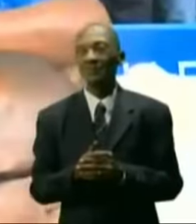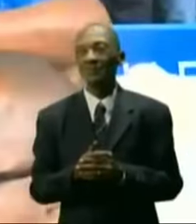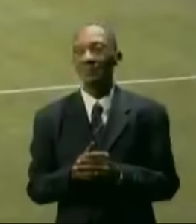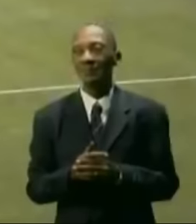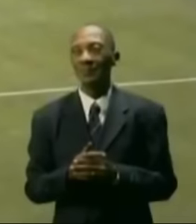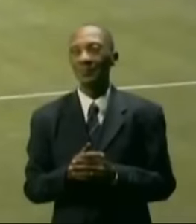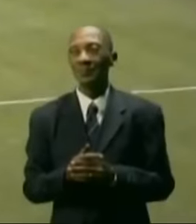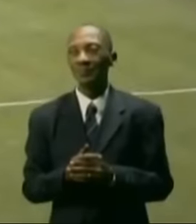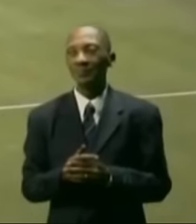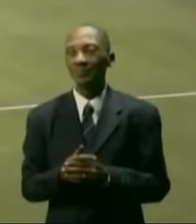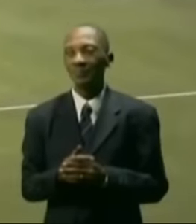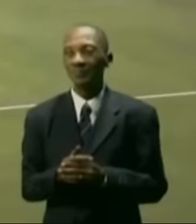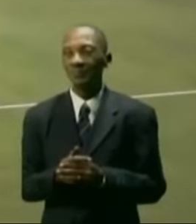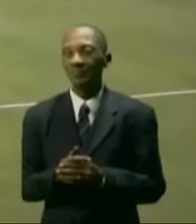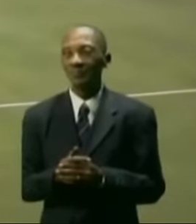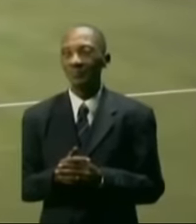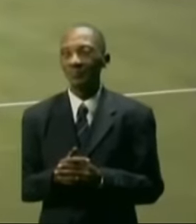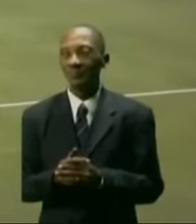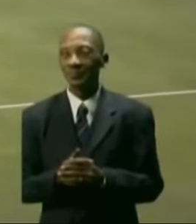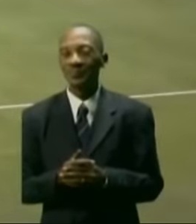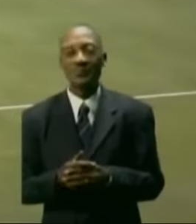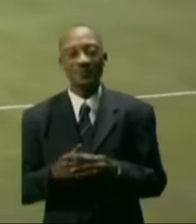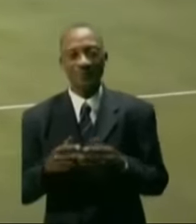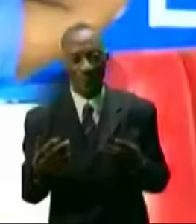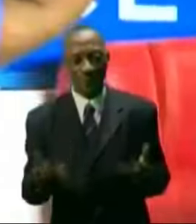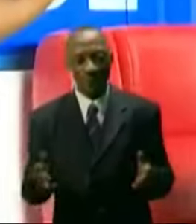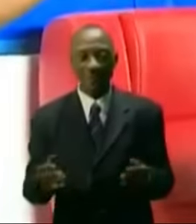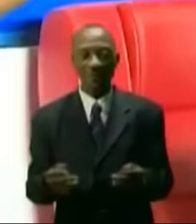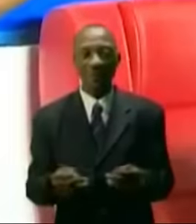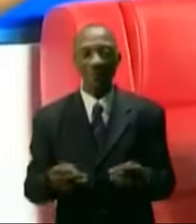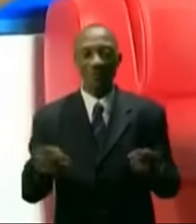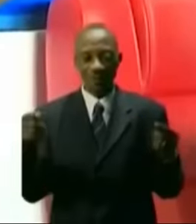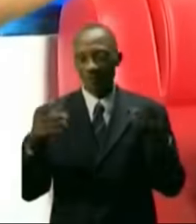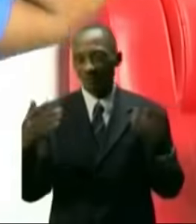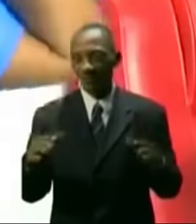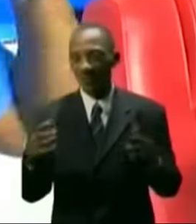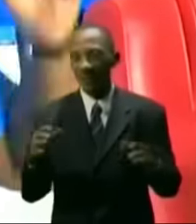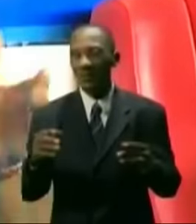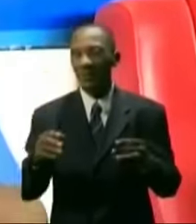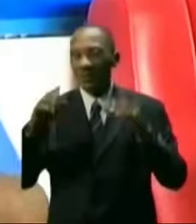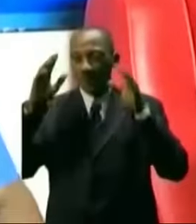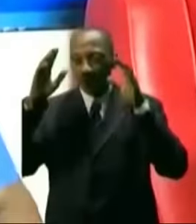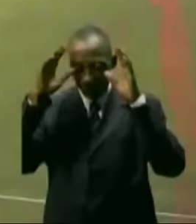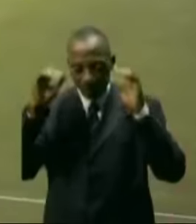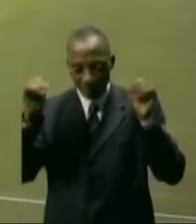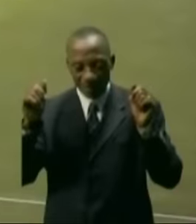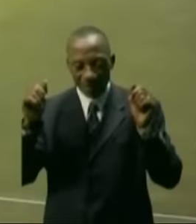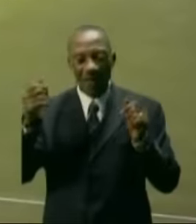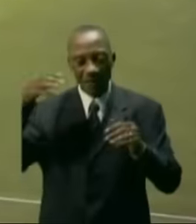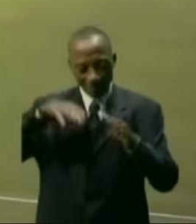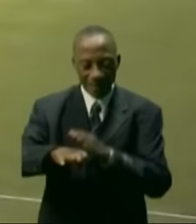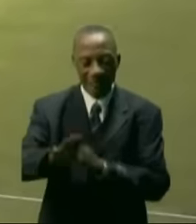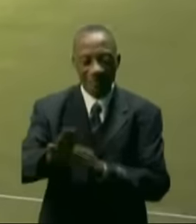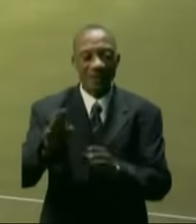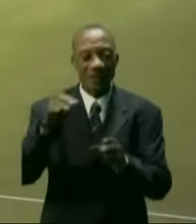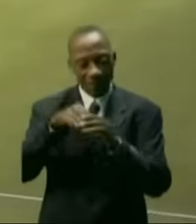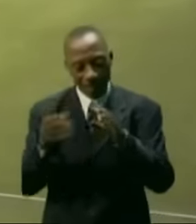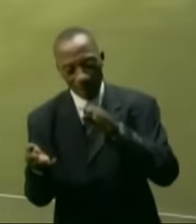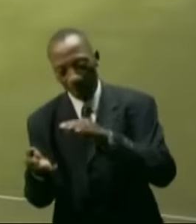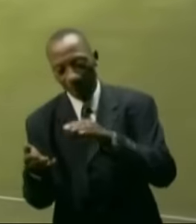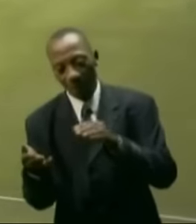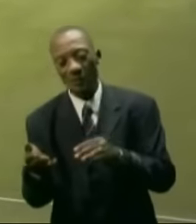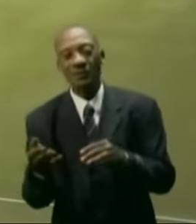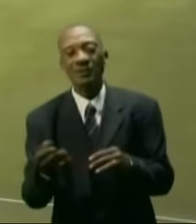La suite de la rencontre était caractérisée par des occasions manquées et de nombreux déchets dans le jeu des Léopards qui ont failli se faire peur à